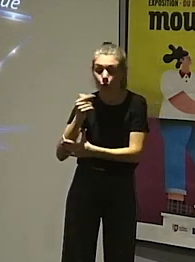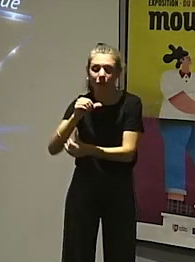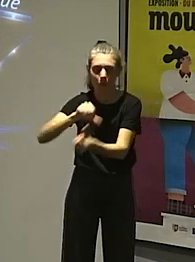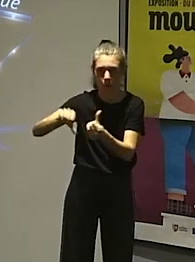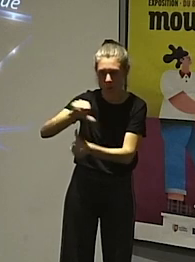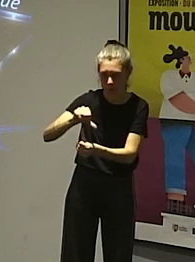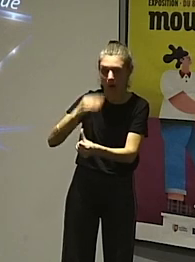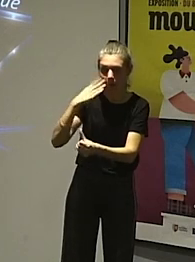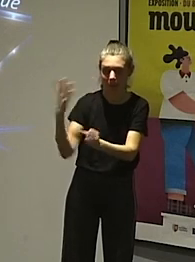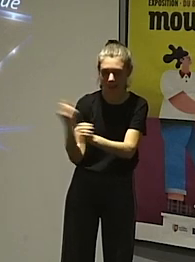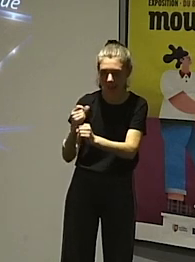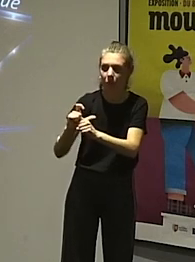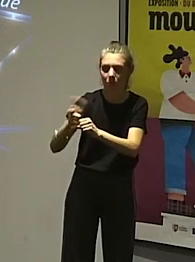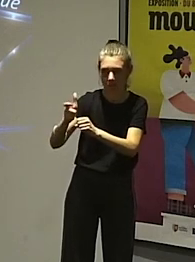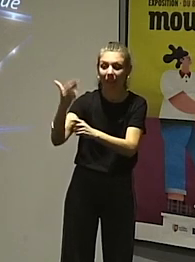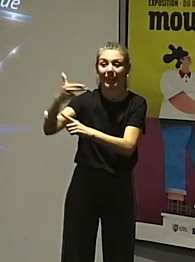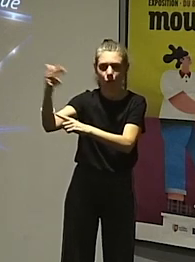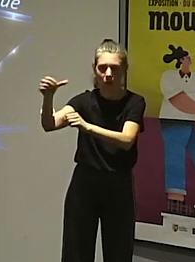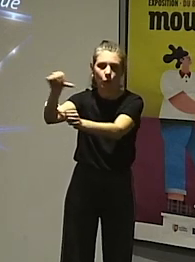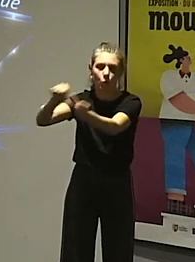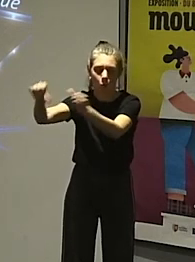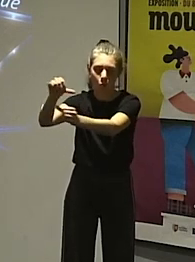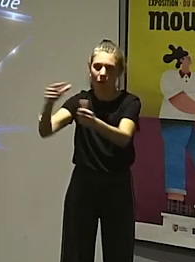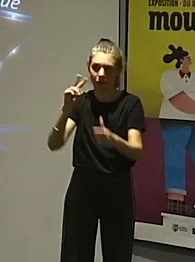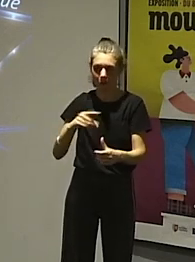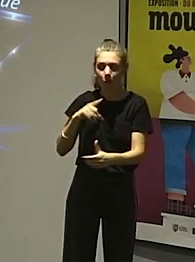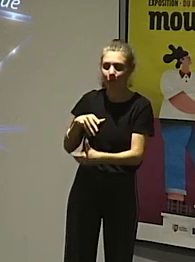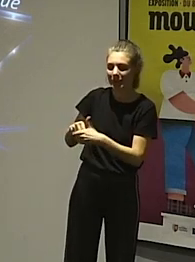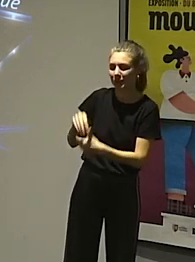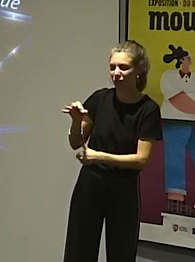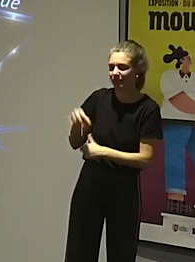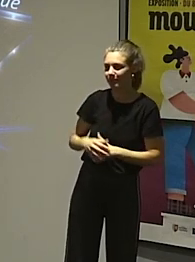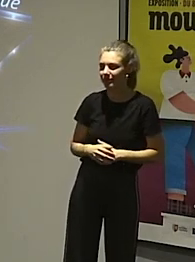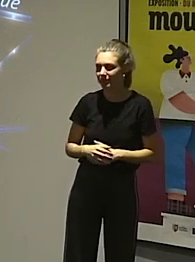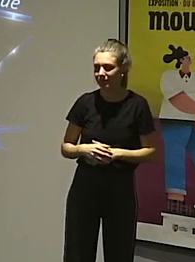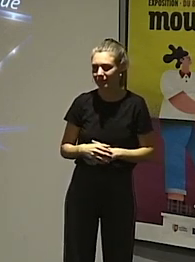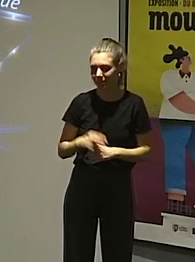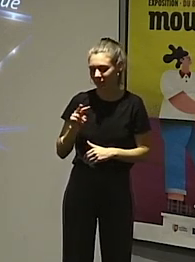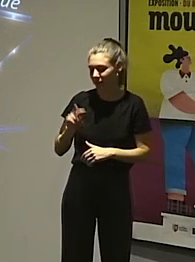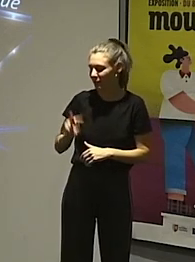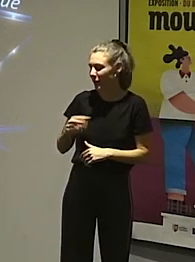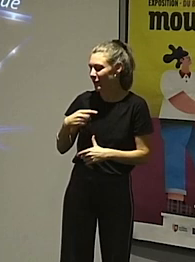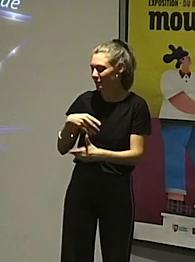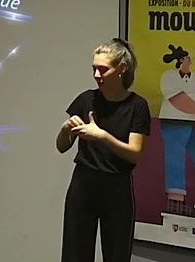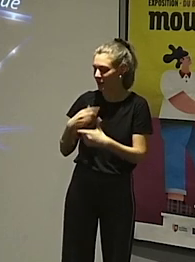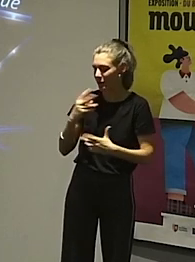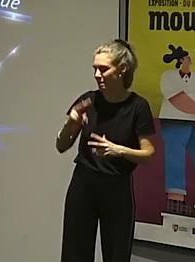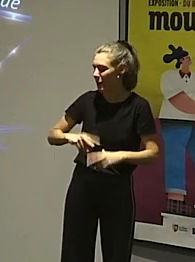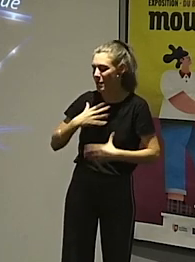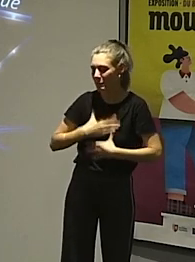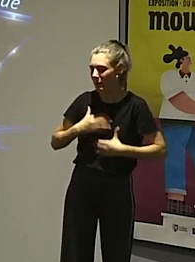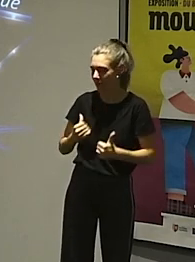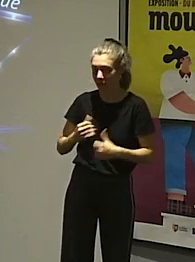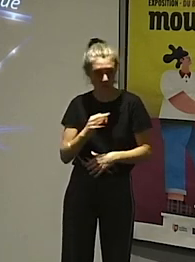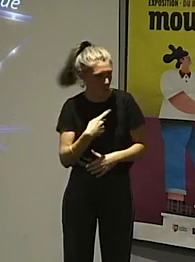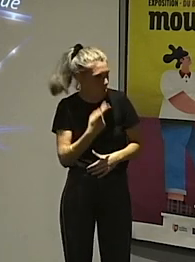ont encore un autre tournoi national. Et ouais, c'est plutôt bien. J'y étais. J'y vais souvent et c'est cool. Ouais, ouais, t'as pris du plaisir. Enfin, moi, je suis passé